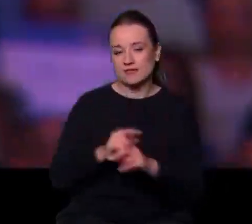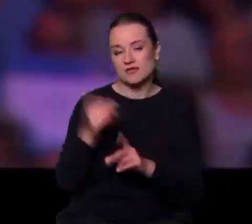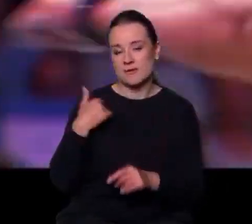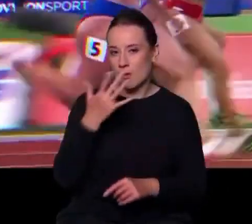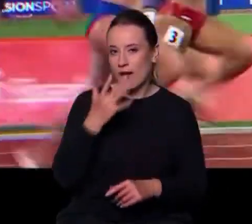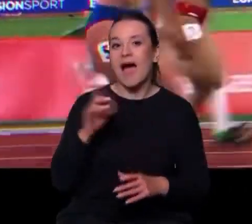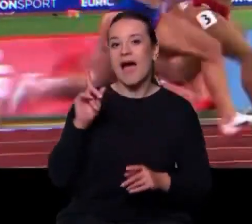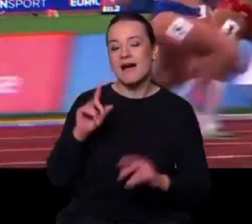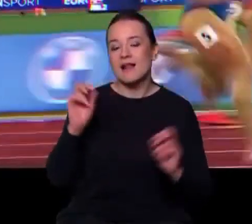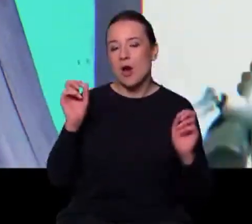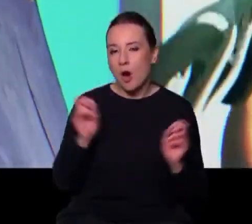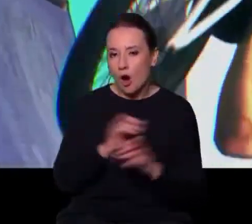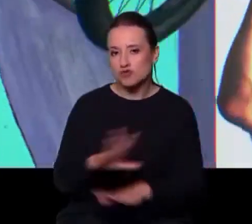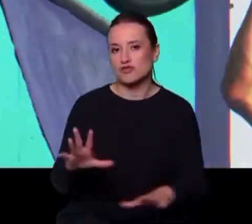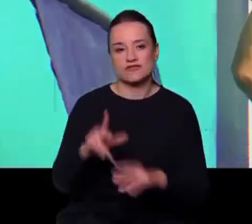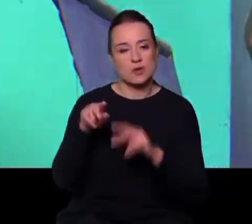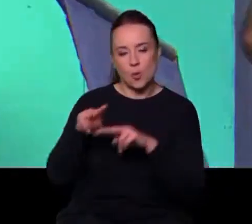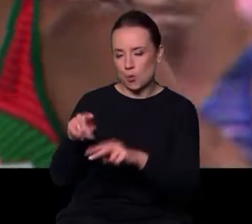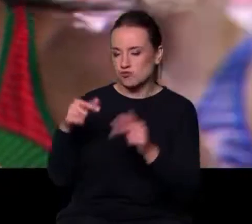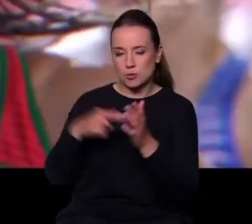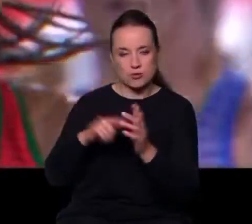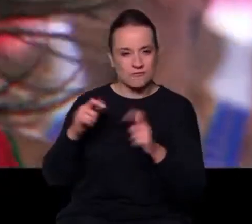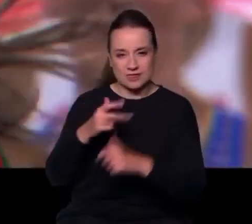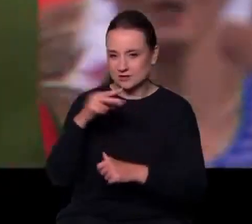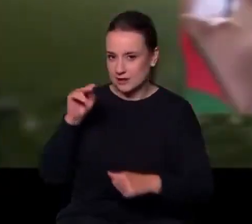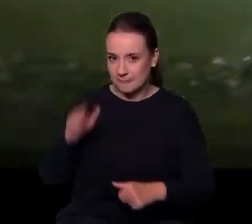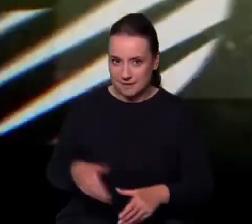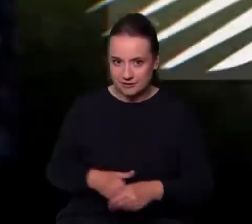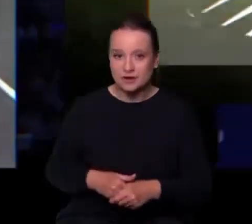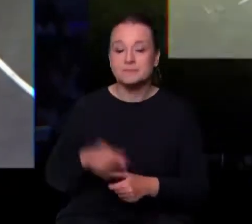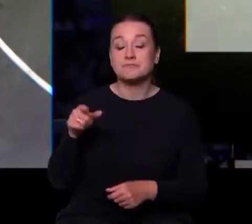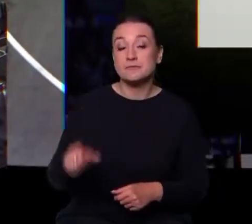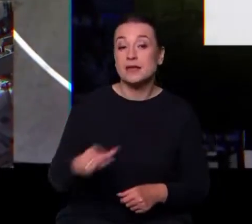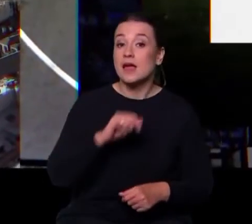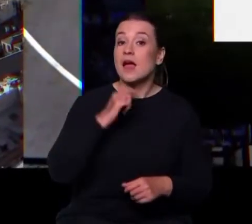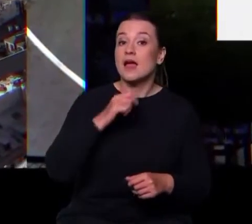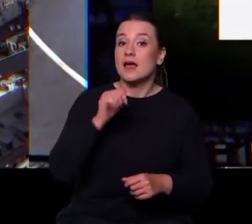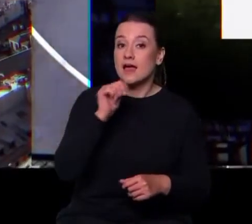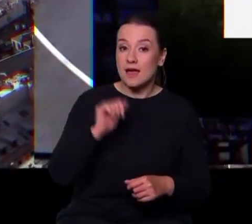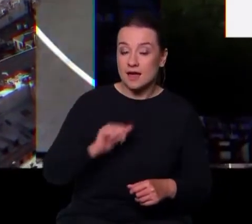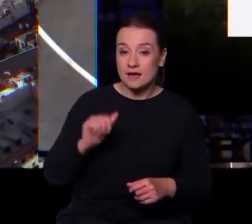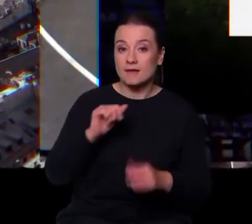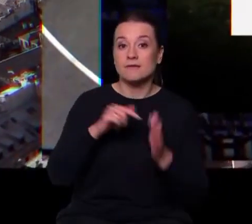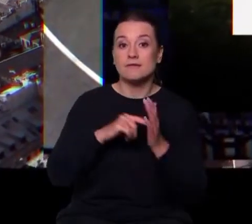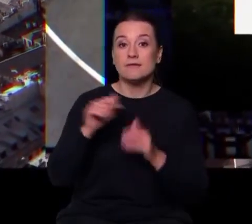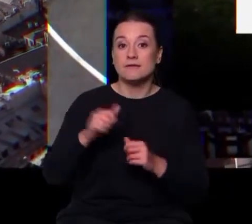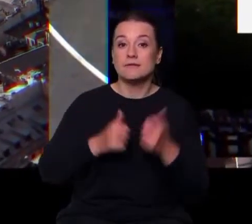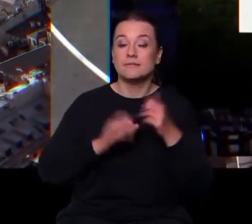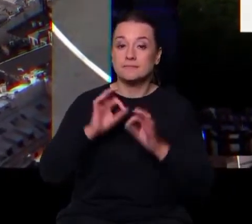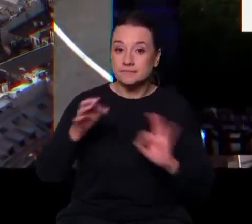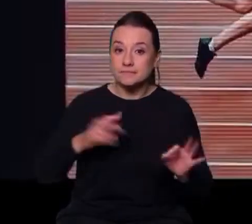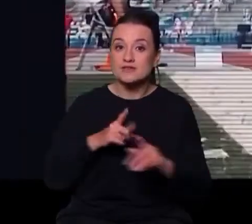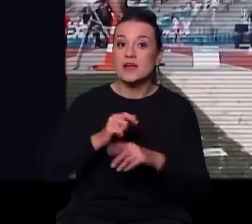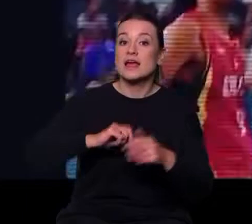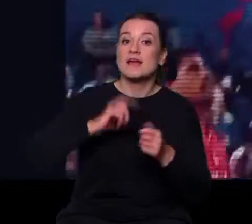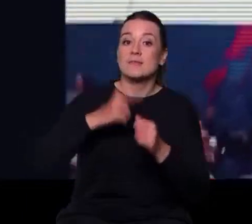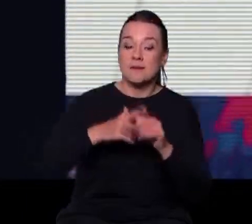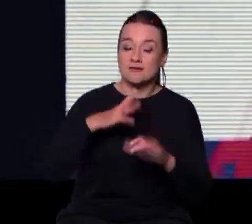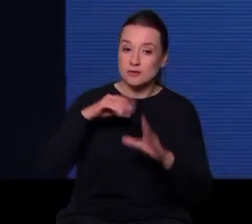zostały oczywiście wykluczone z udziału w tym wydarzeniu. W Igrzyskach Europejskich weźmie udział 40 48 państw. Sportowcy rywalizować będą